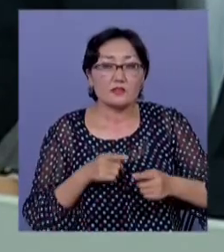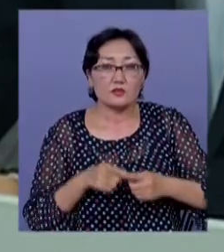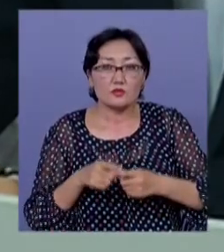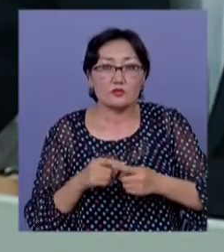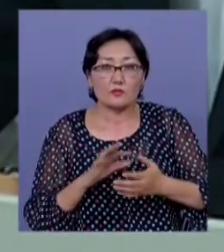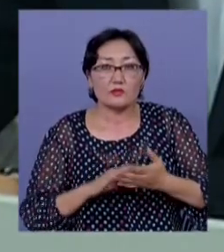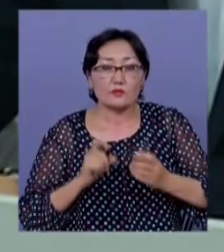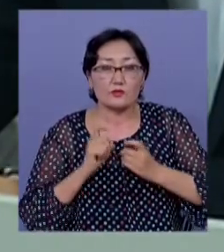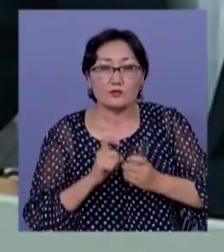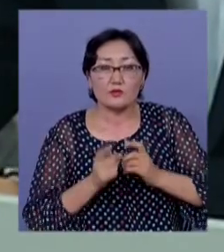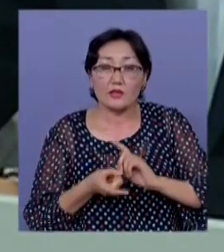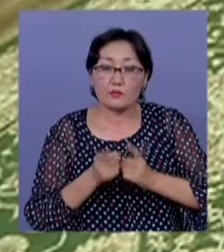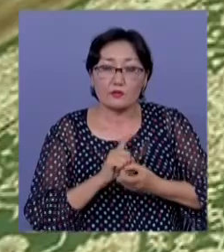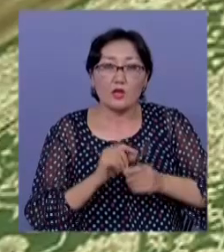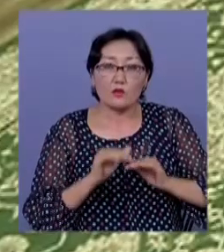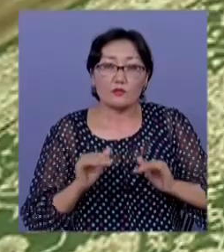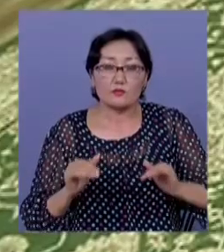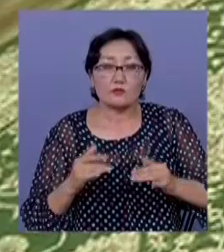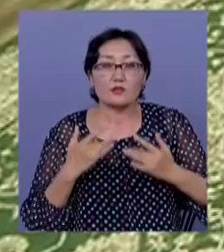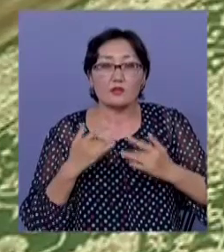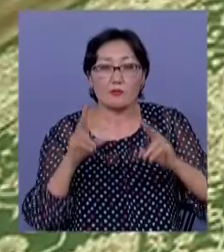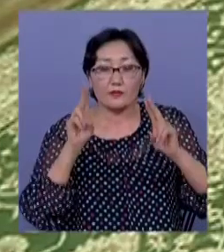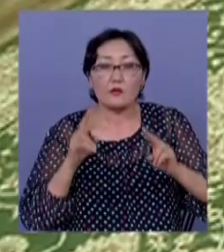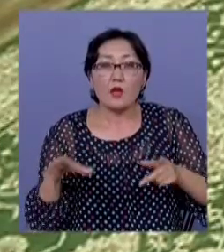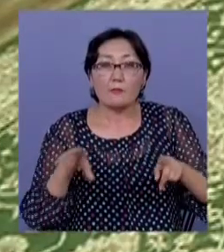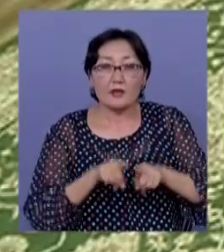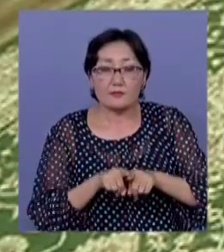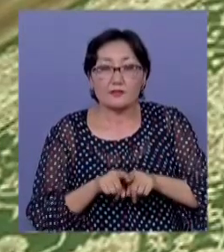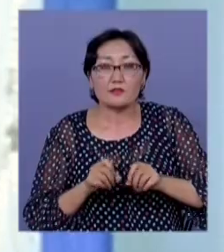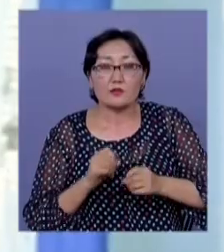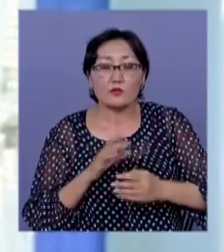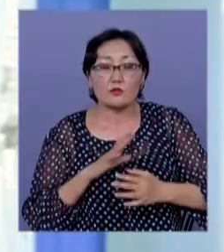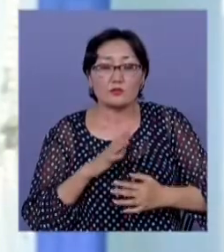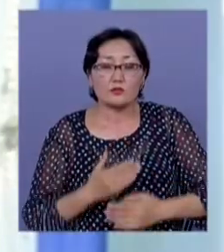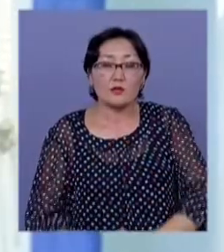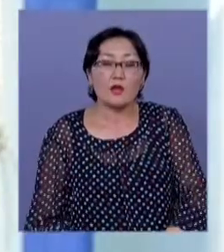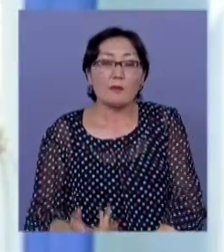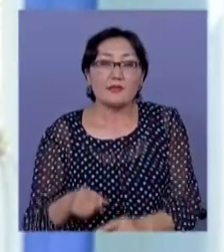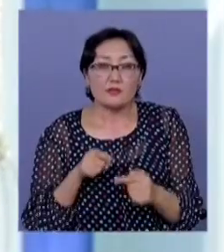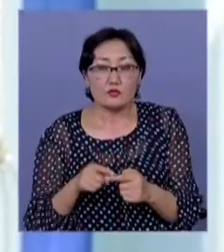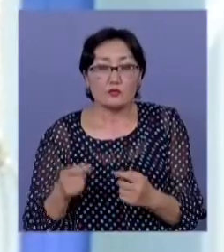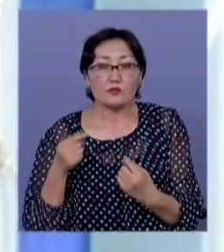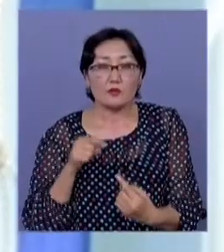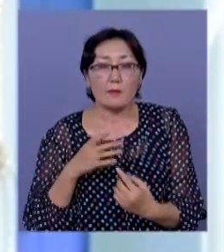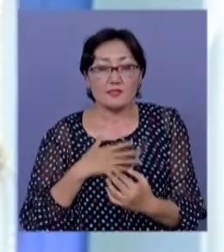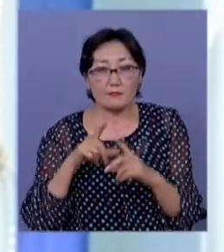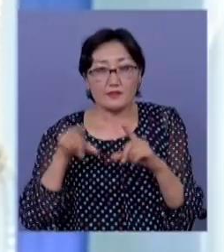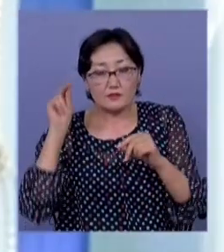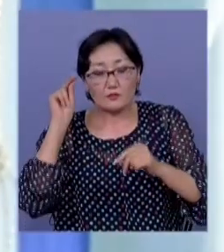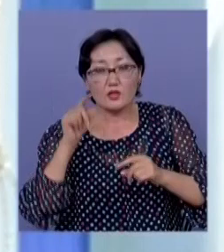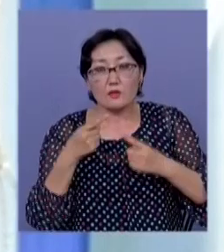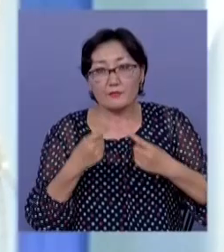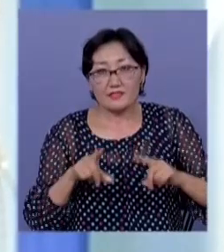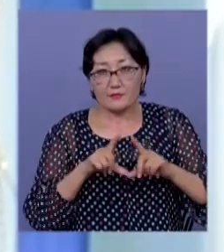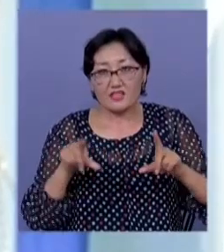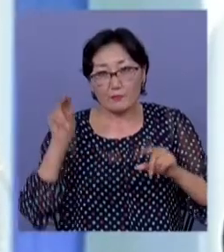жуудың арты ерегіске айналып кетпес үшін оқушылар талап бәрімізге тең қойылсын деп отыр. Осыған қарсымын, өйткені біздің мектепке және басқа